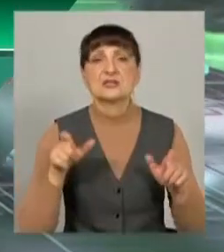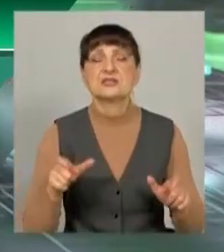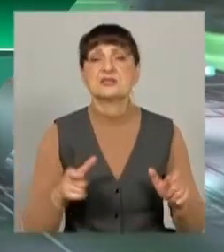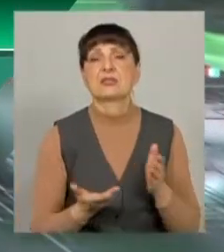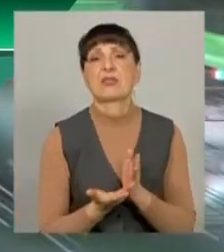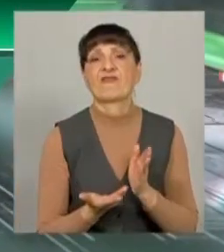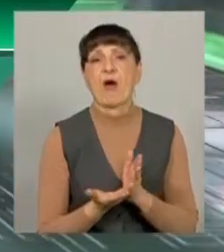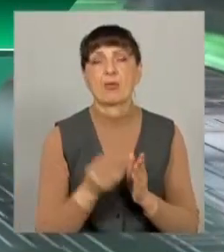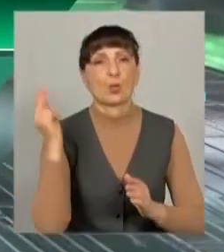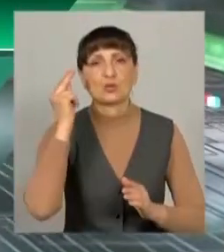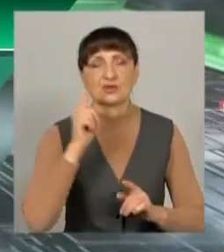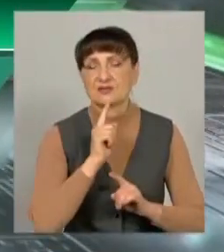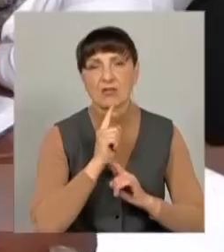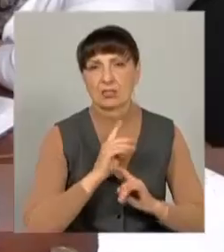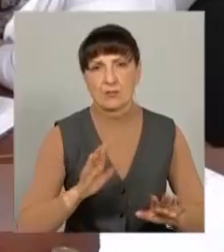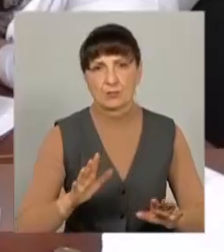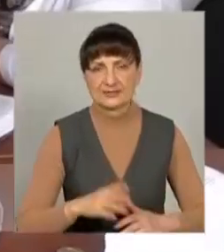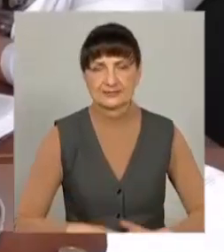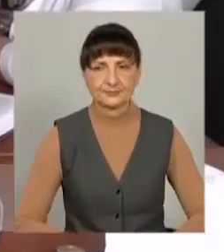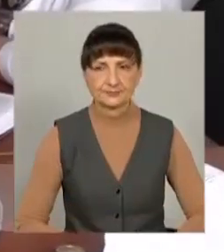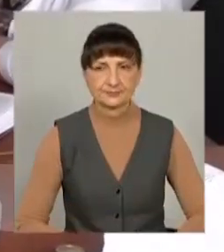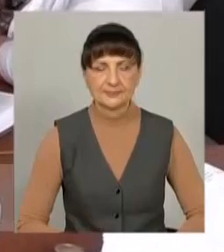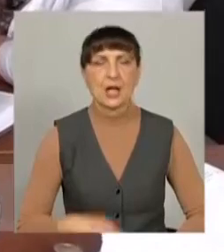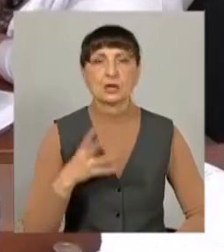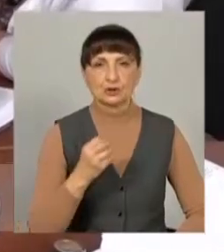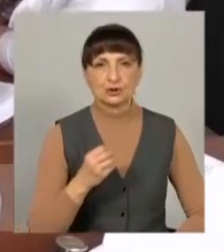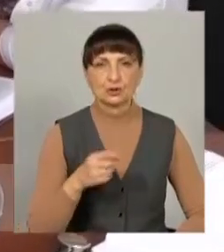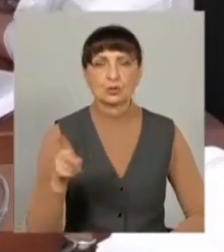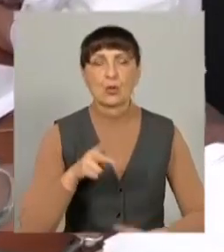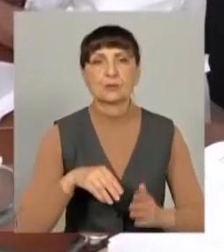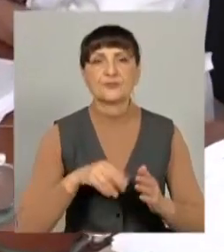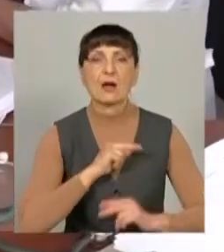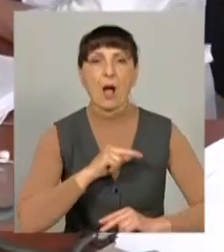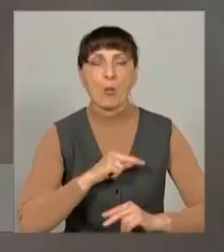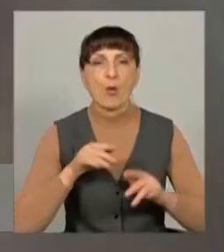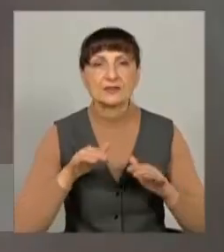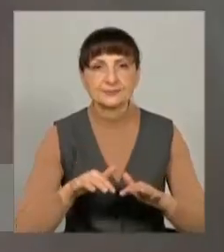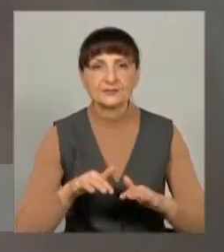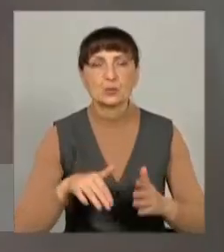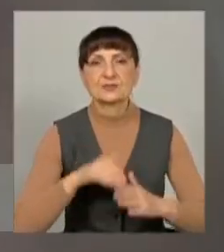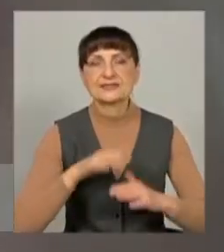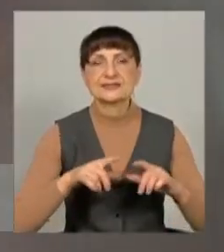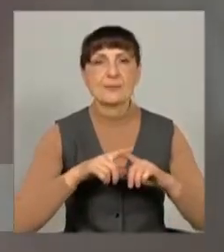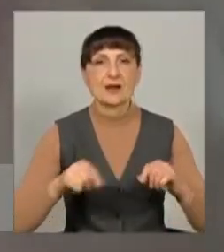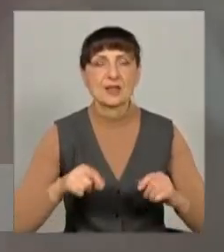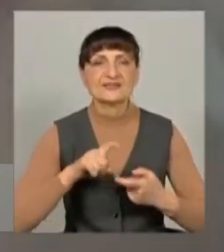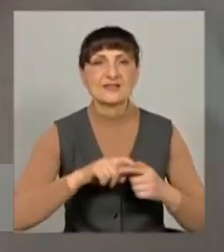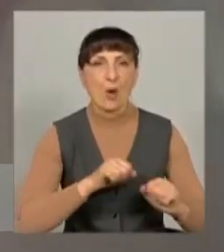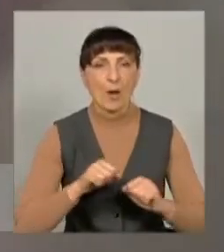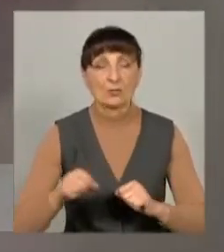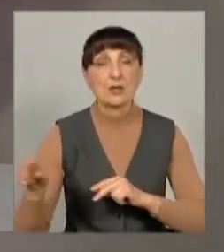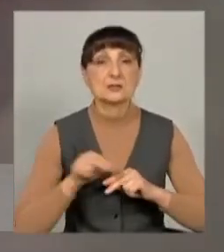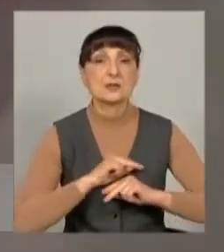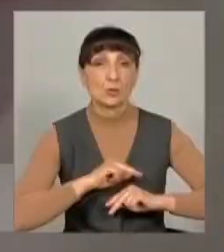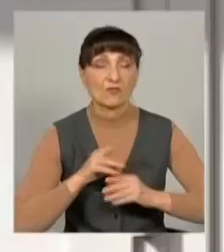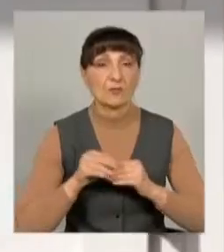только период в процессе воинской службы. Кроме того, для налаживания работы призывной кампании специалисты департамента по делам обороны сотрудничают с